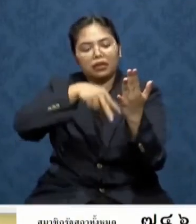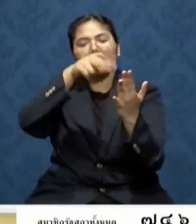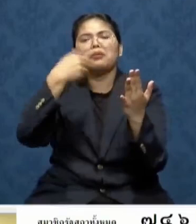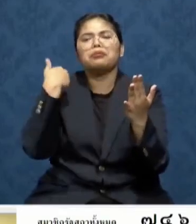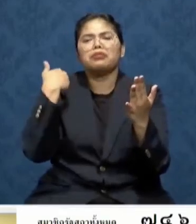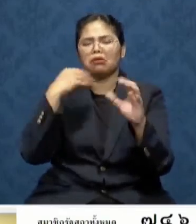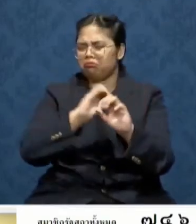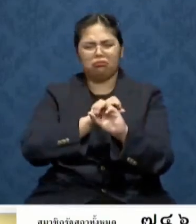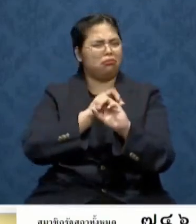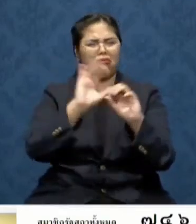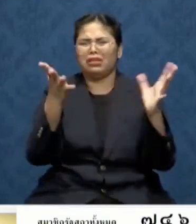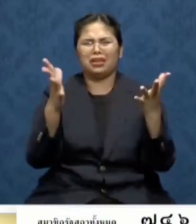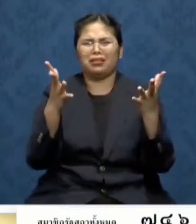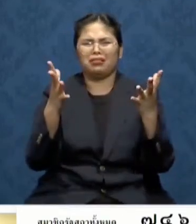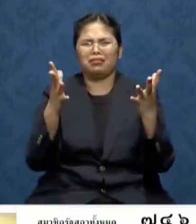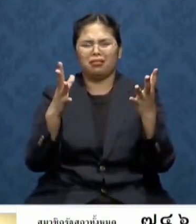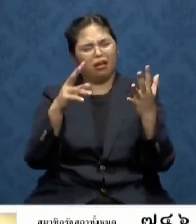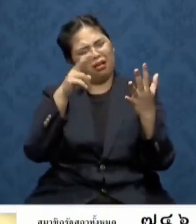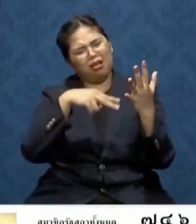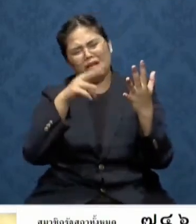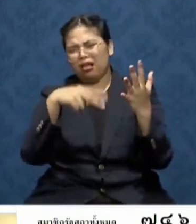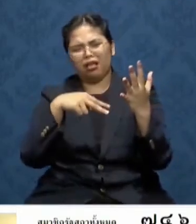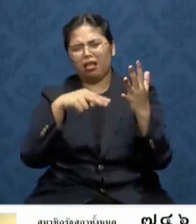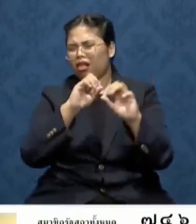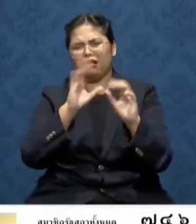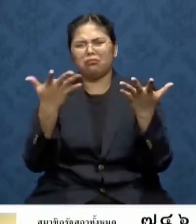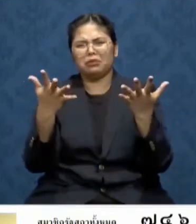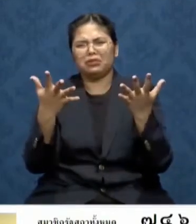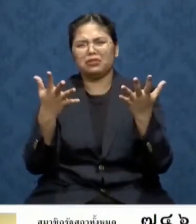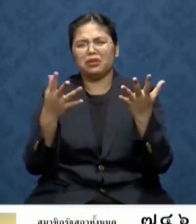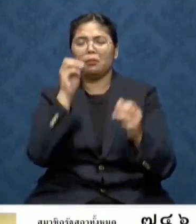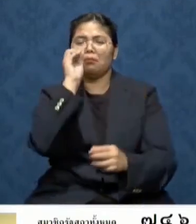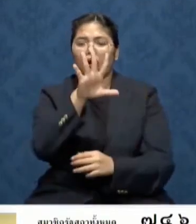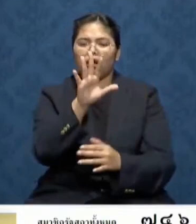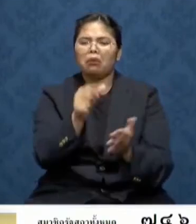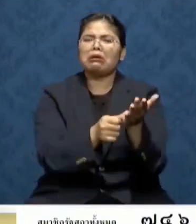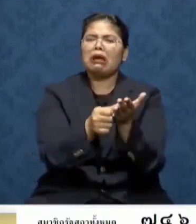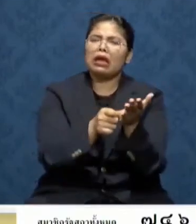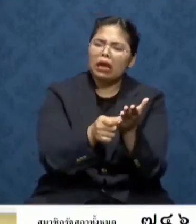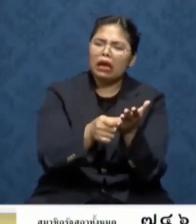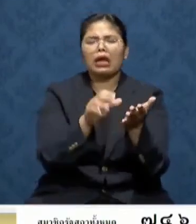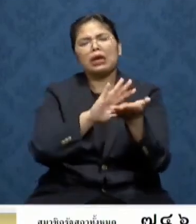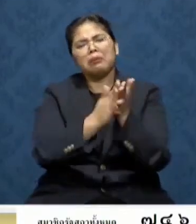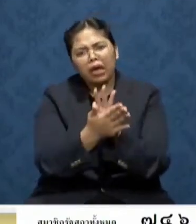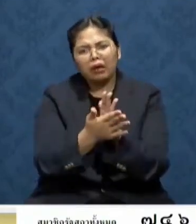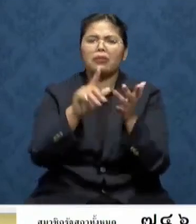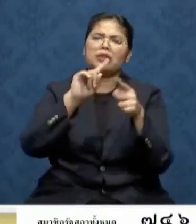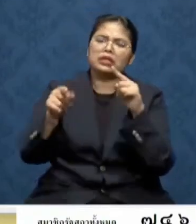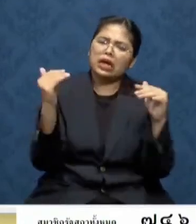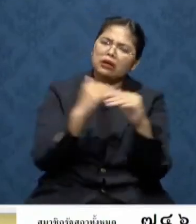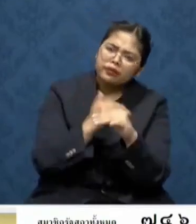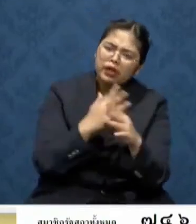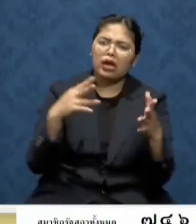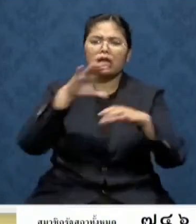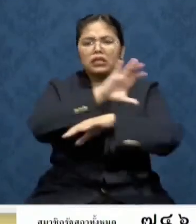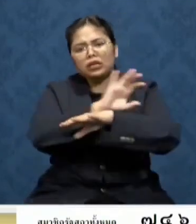คื ไม่มความชัดเจนใดๆเลยไม่มีรูปภามใดๆ บอกแค่ว่าจะปรบปรุง จะลงทุนทั้งทางถนน, ทาง